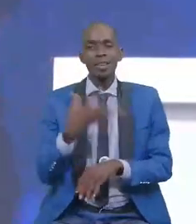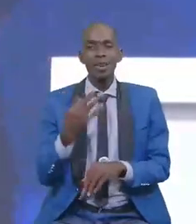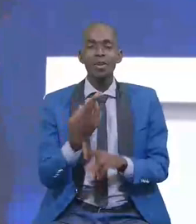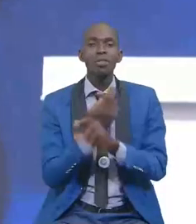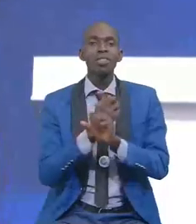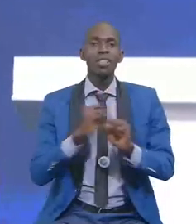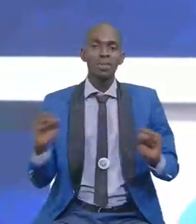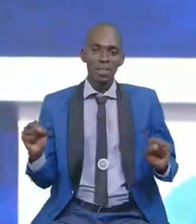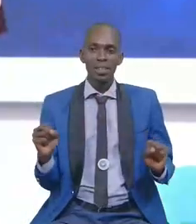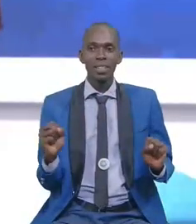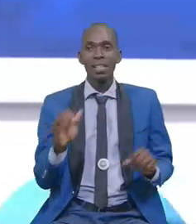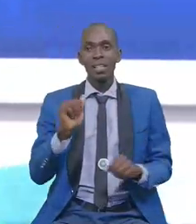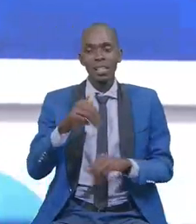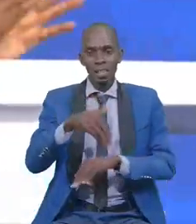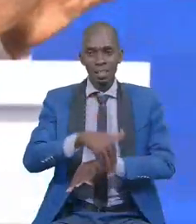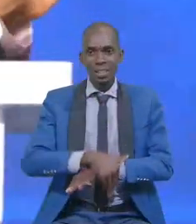rédemption,